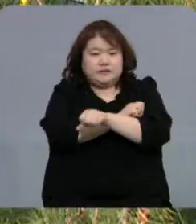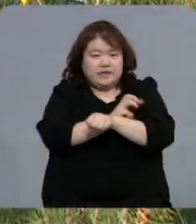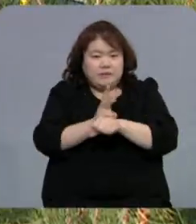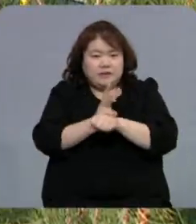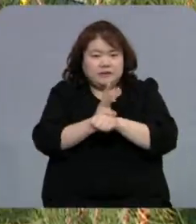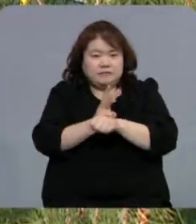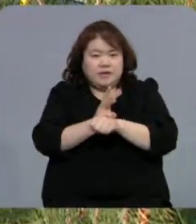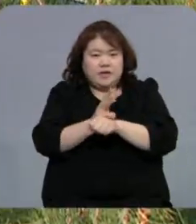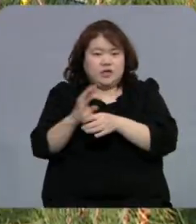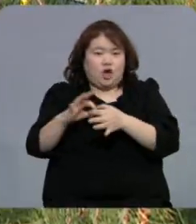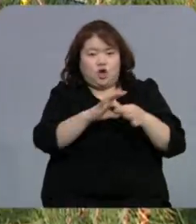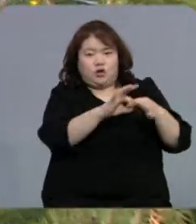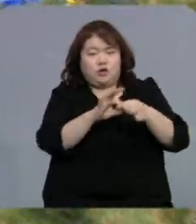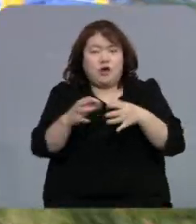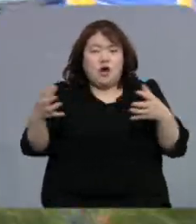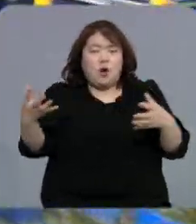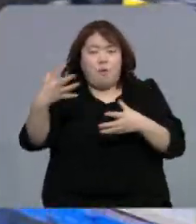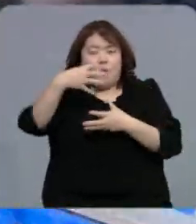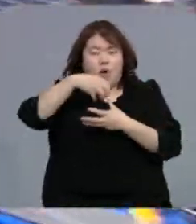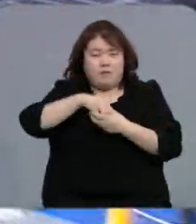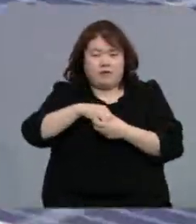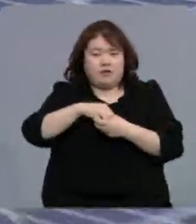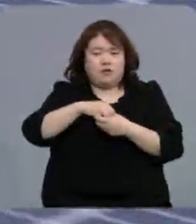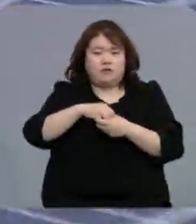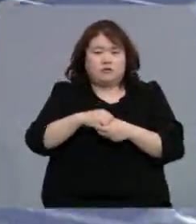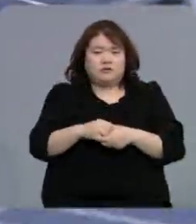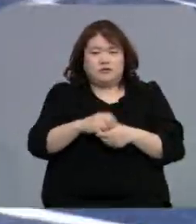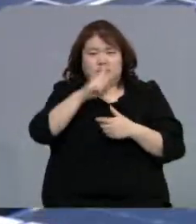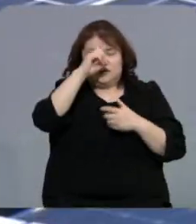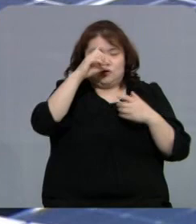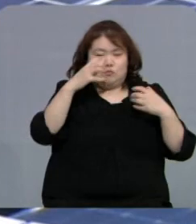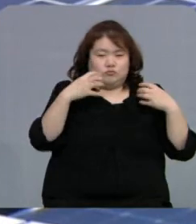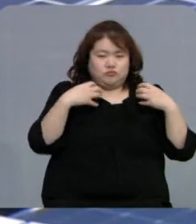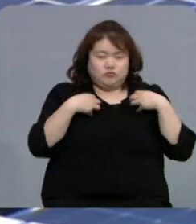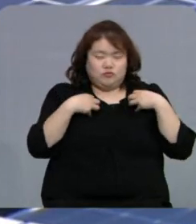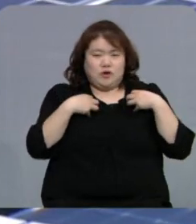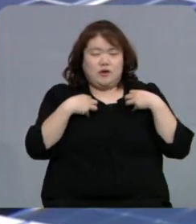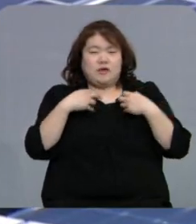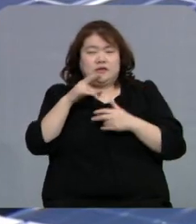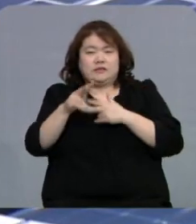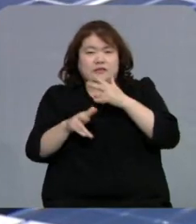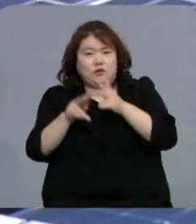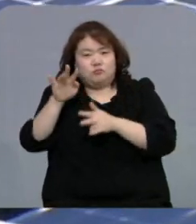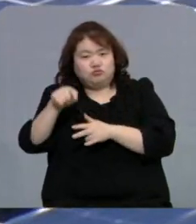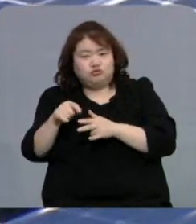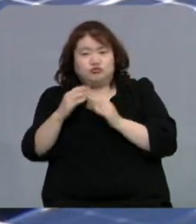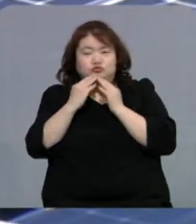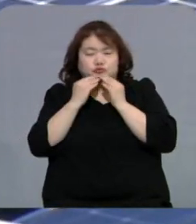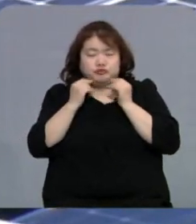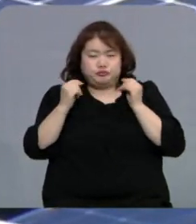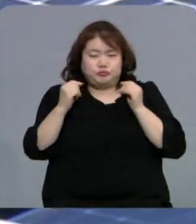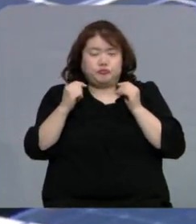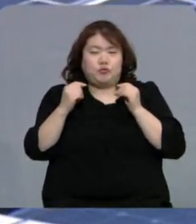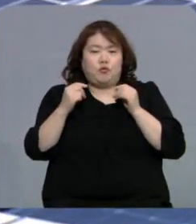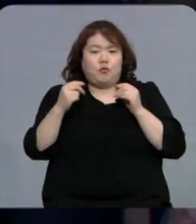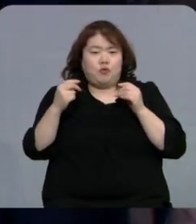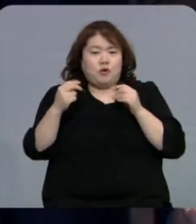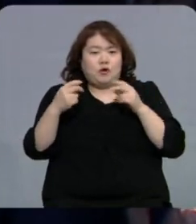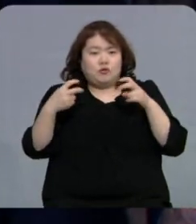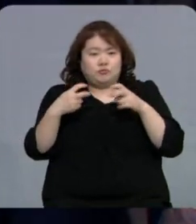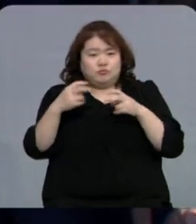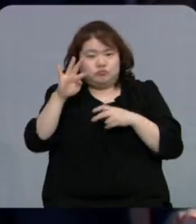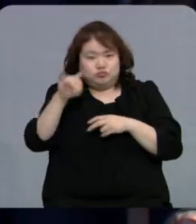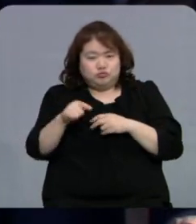새만금의 개통 연결을 포함해서 우리 청와대, 산업부, 국토부 또 관련